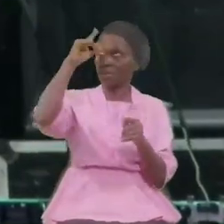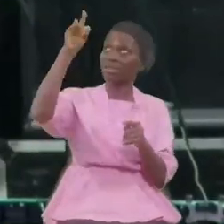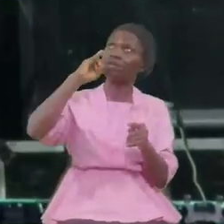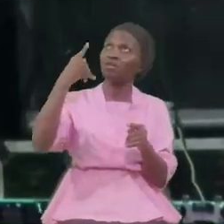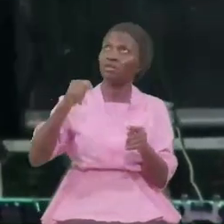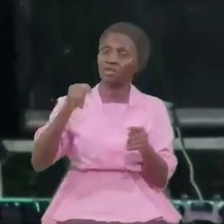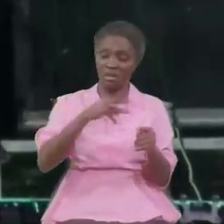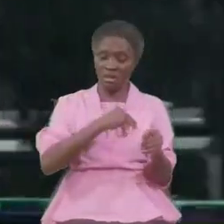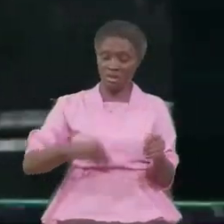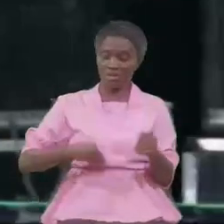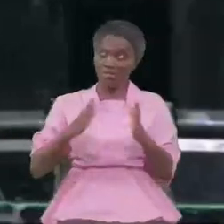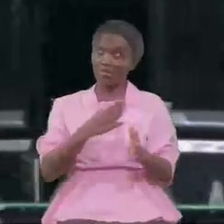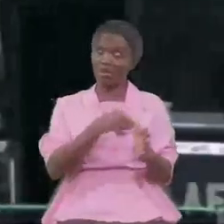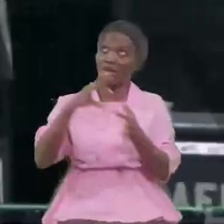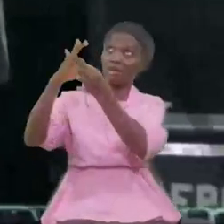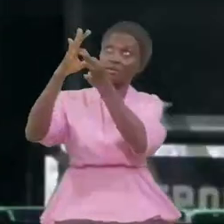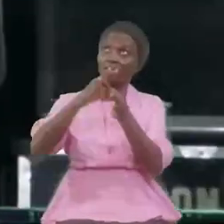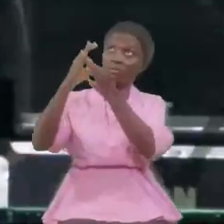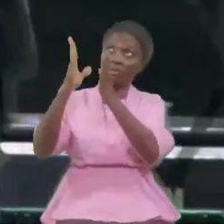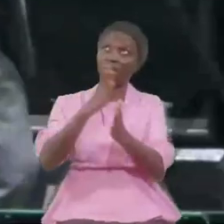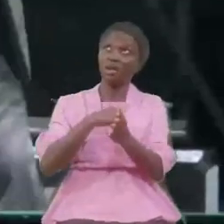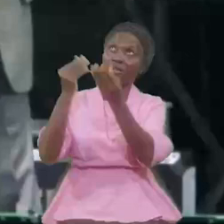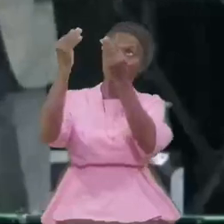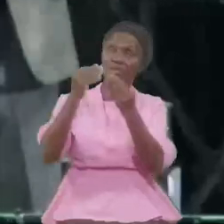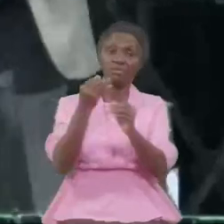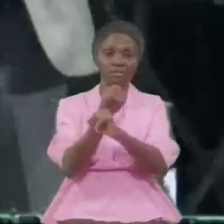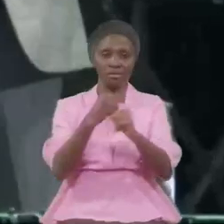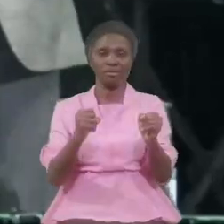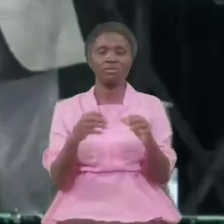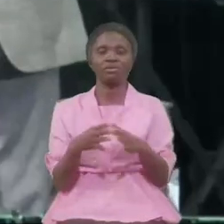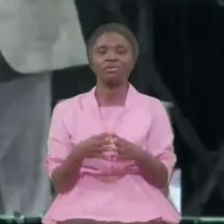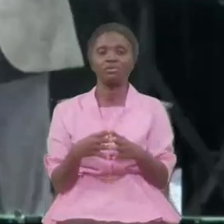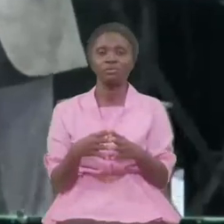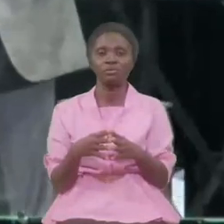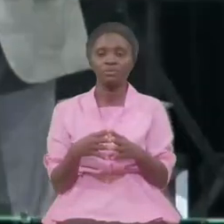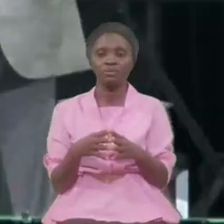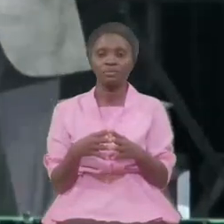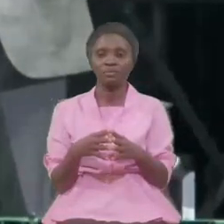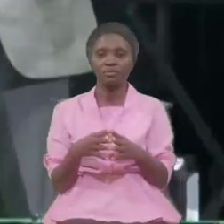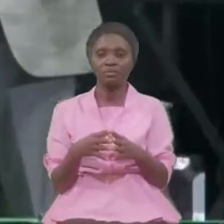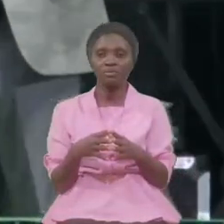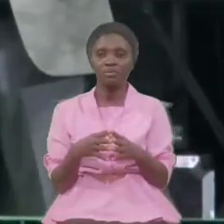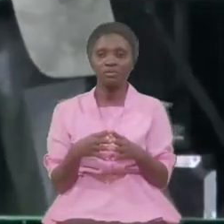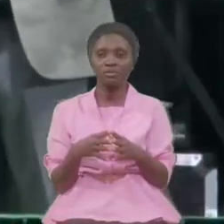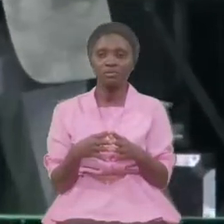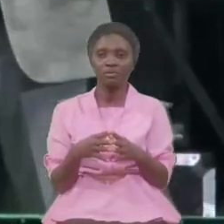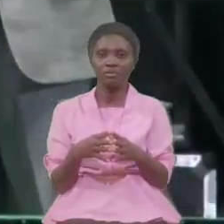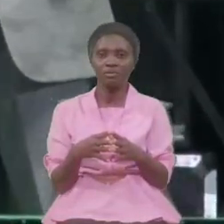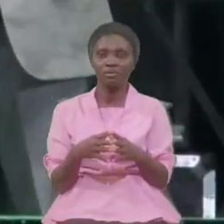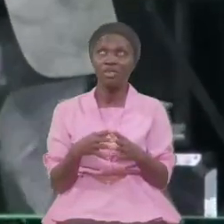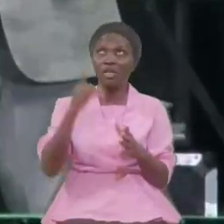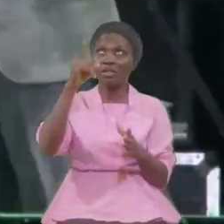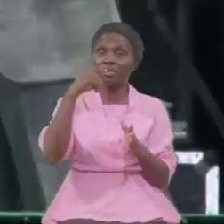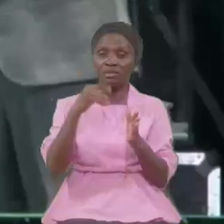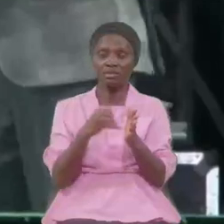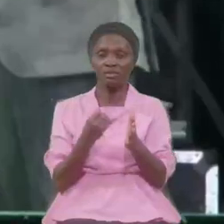Mais j'ai un médiateur au ciel. Je n'ai pas de bouche pour parler, demander le salut au Tout-Puissant. Mais le médiateur parle